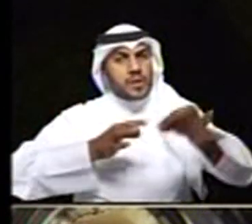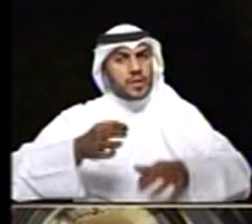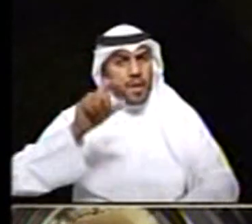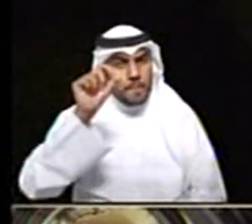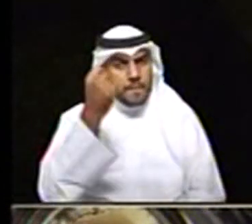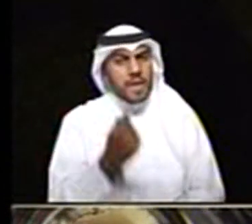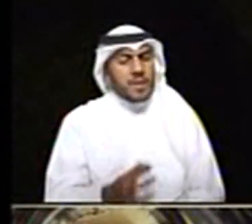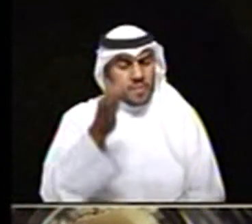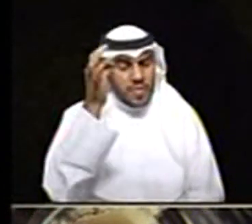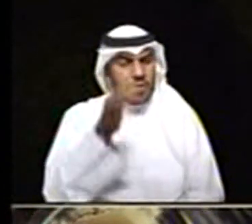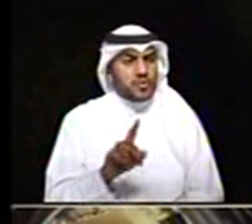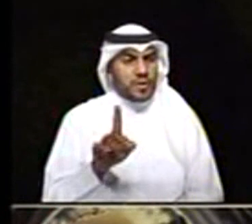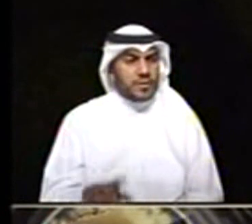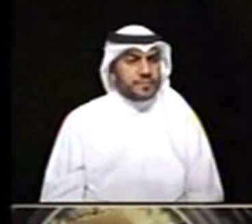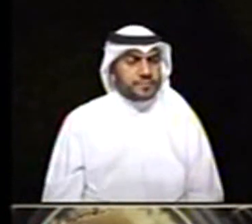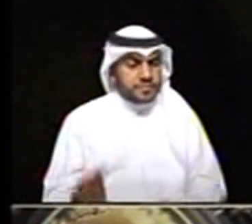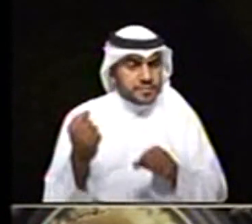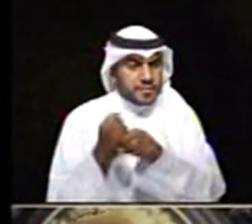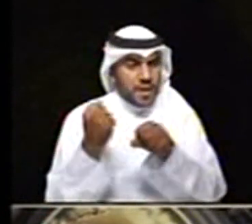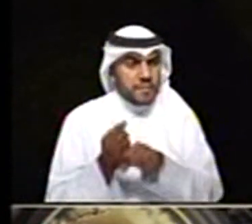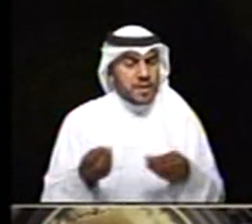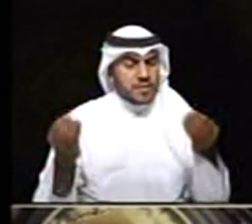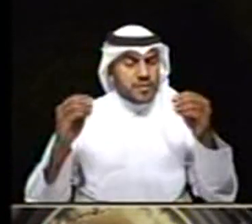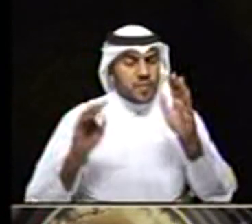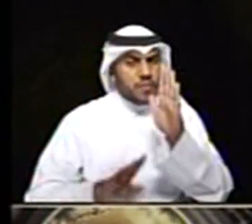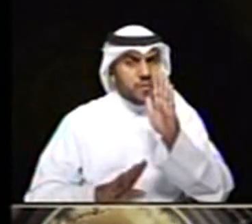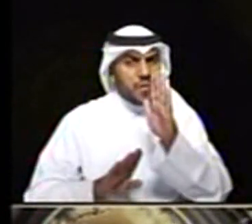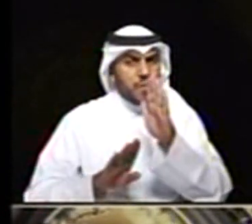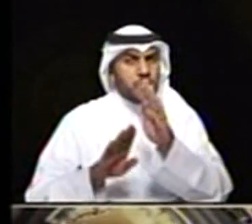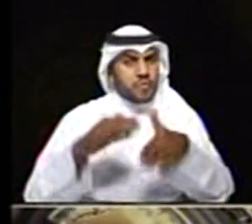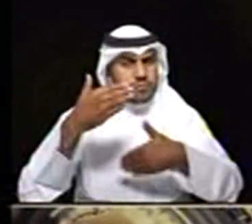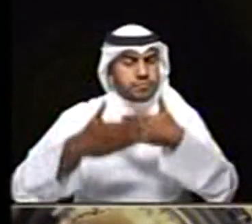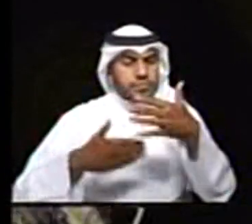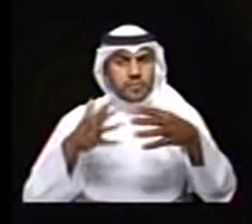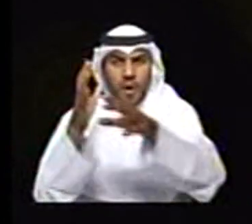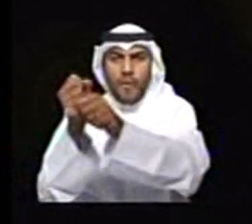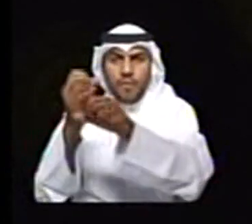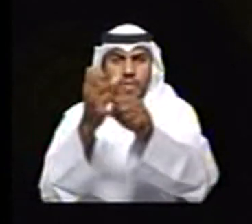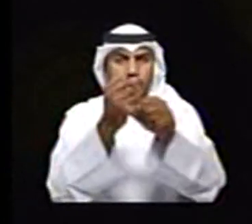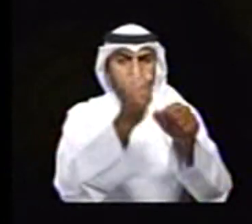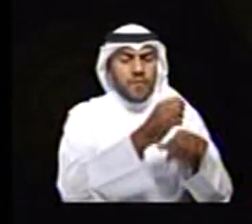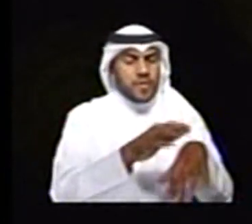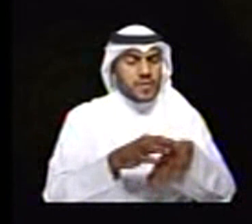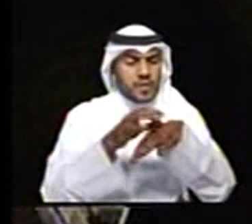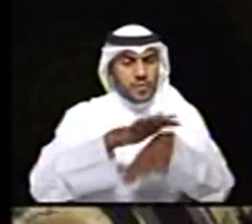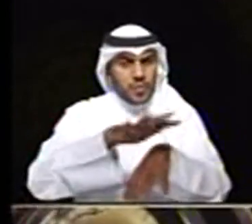بعد شوي إن شاء الله أطلع من جهة الفحيحيل، ومن ثم إذا أتجه إلى غرفة العمليات